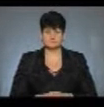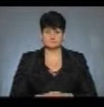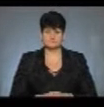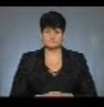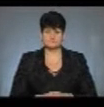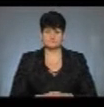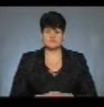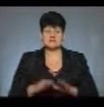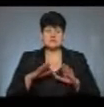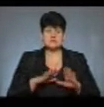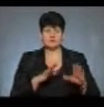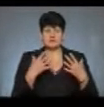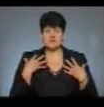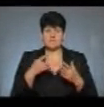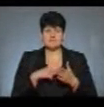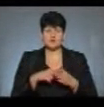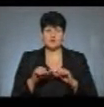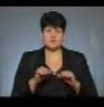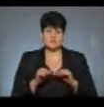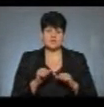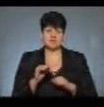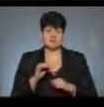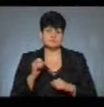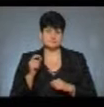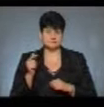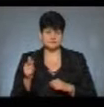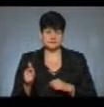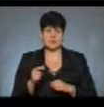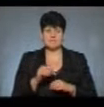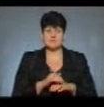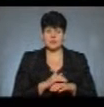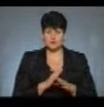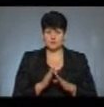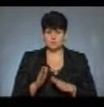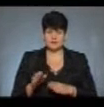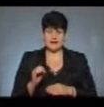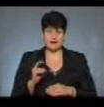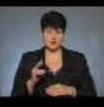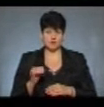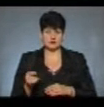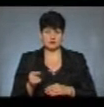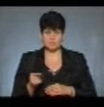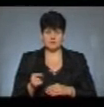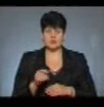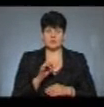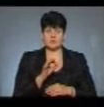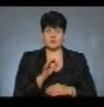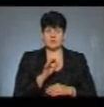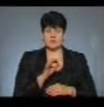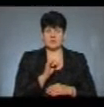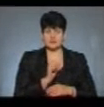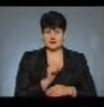погано. Заступник начальника міського управління житлово-комунального господарства, благоустрою та екології Тернополя Андрій Дроздовський